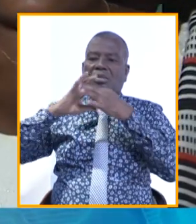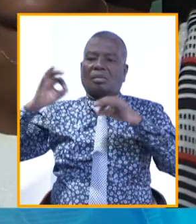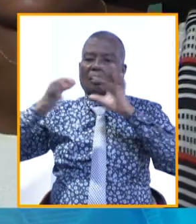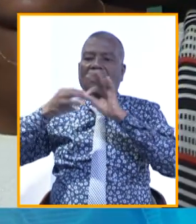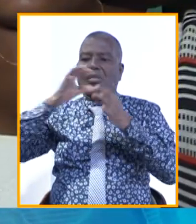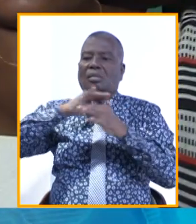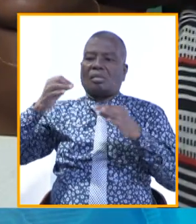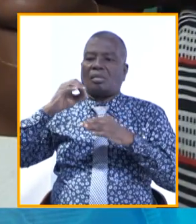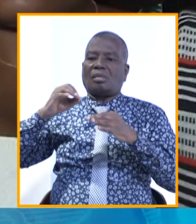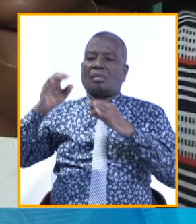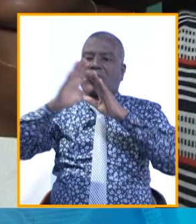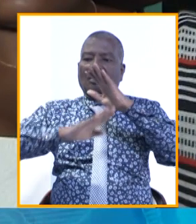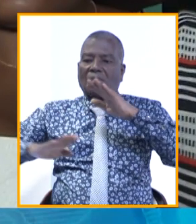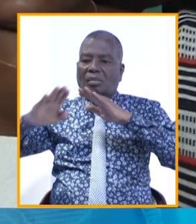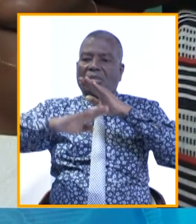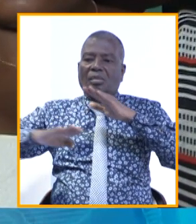c'est le fondement